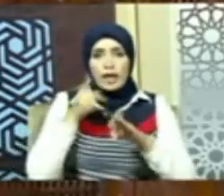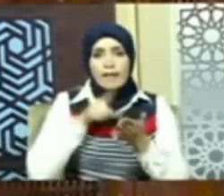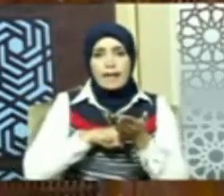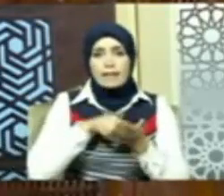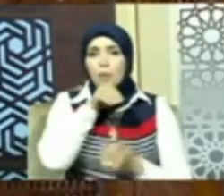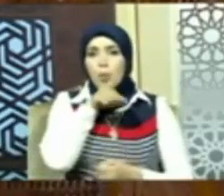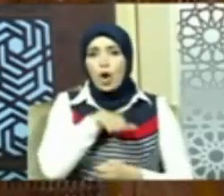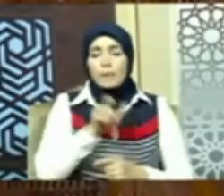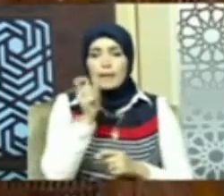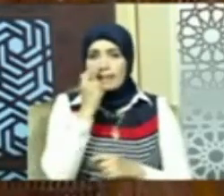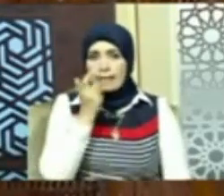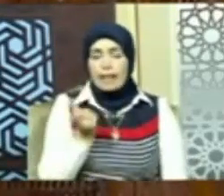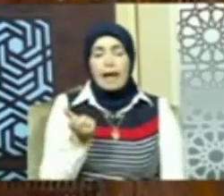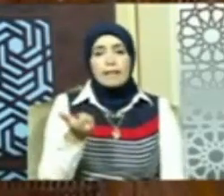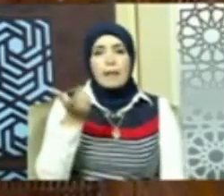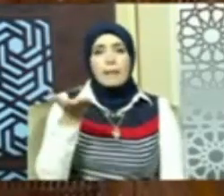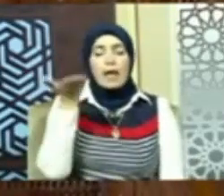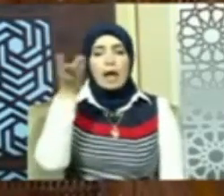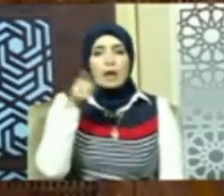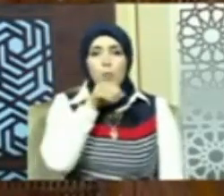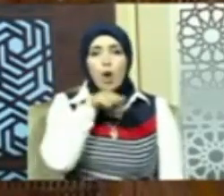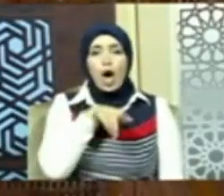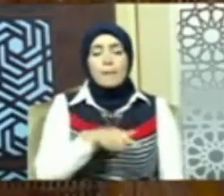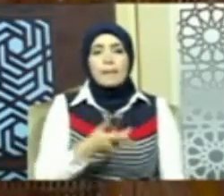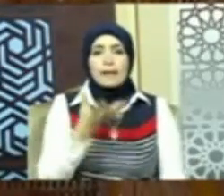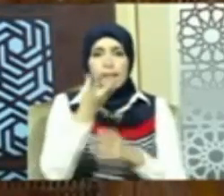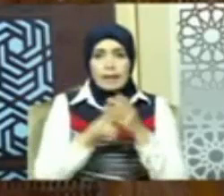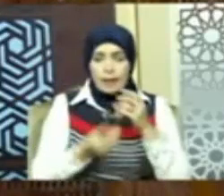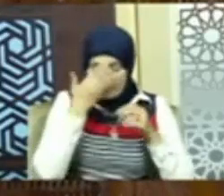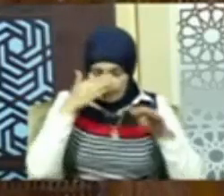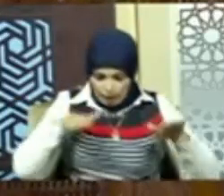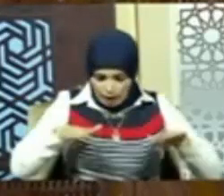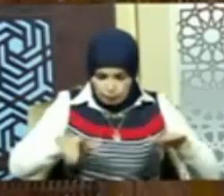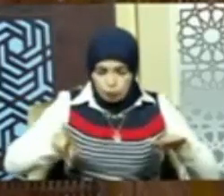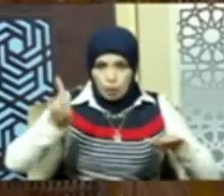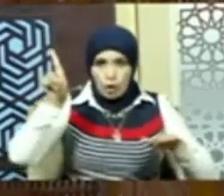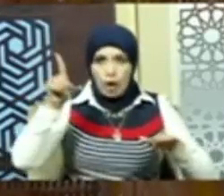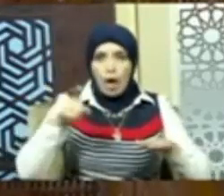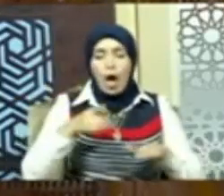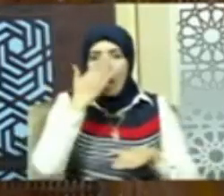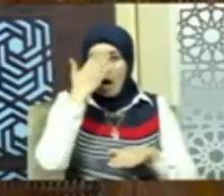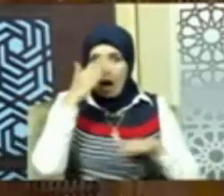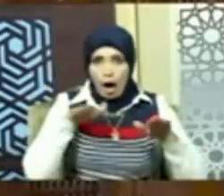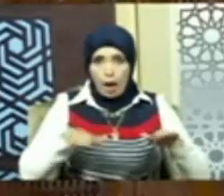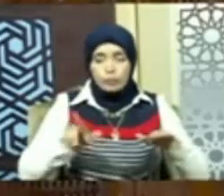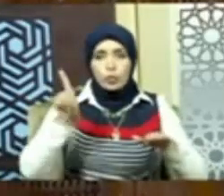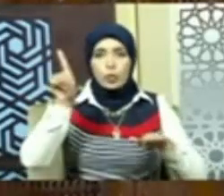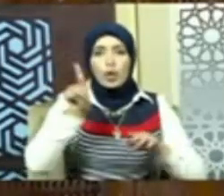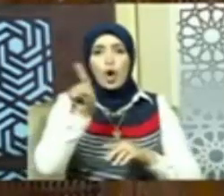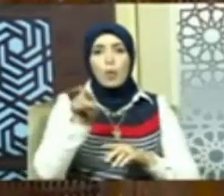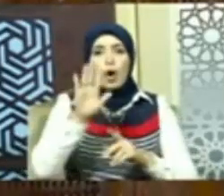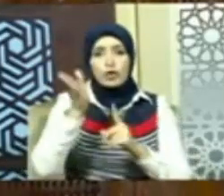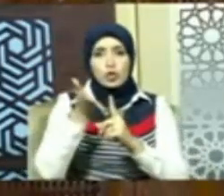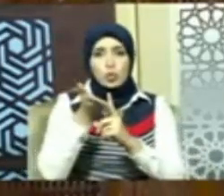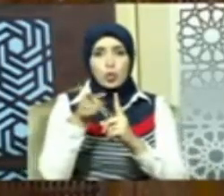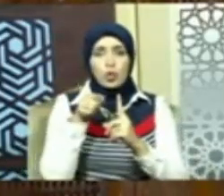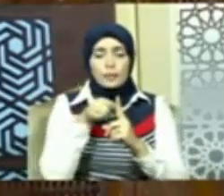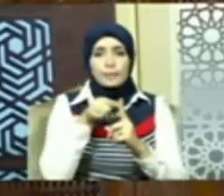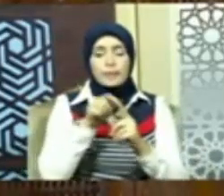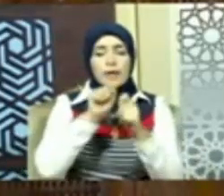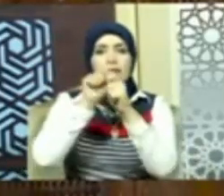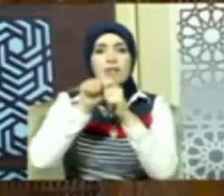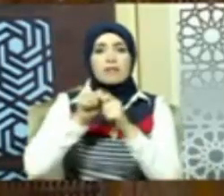سيدنا ونبينا محمد بن عبد الله عبد الله ورسوله